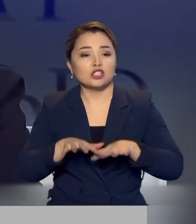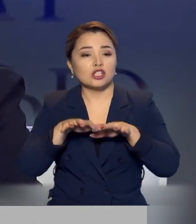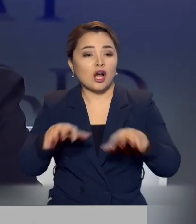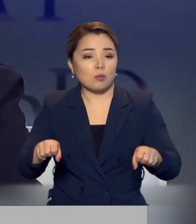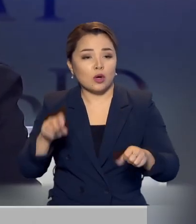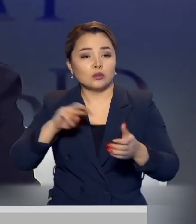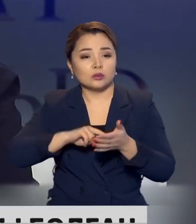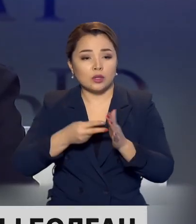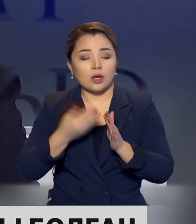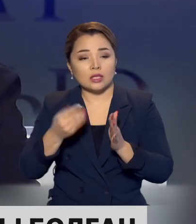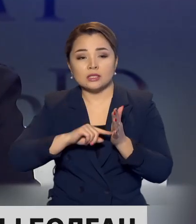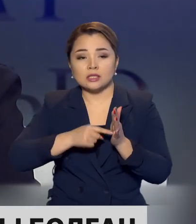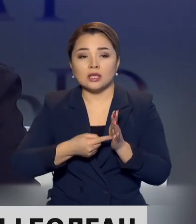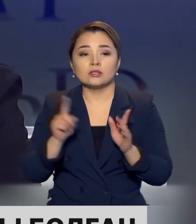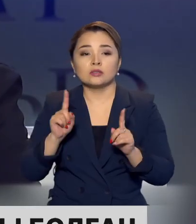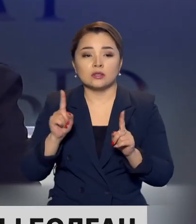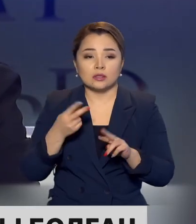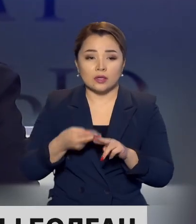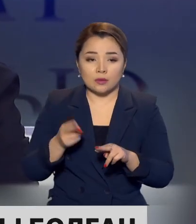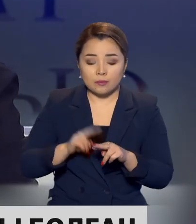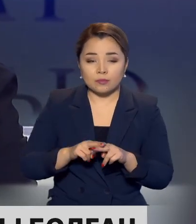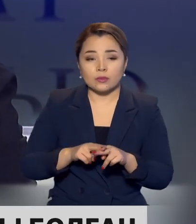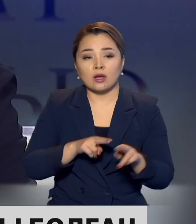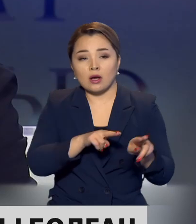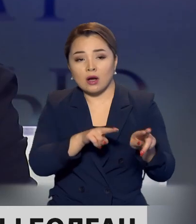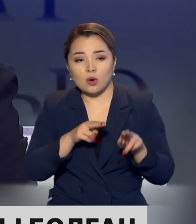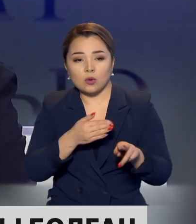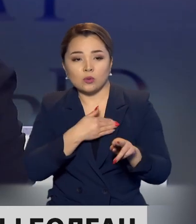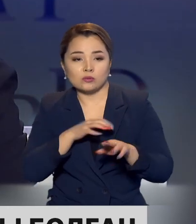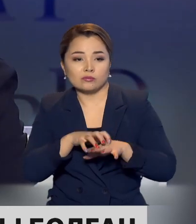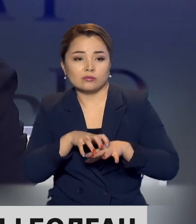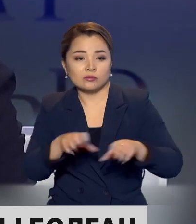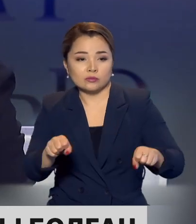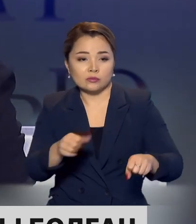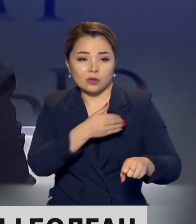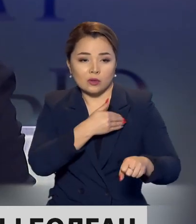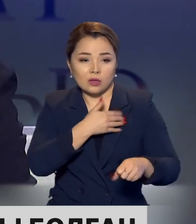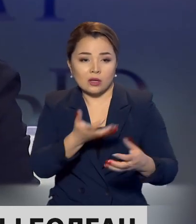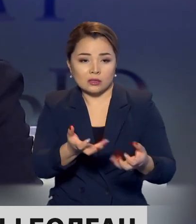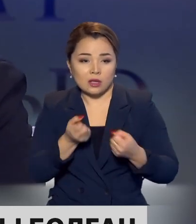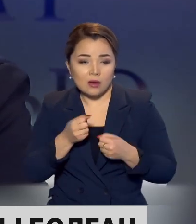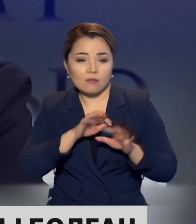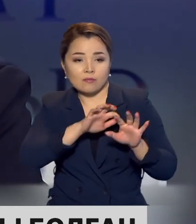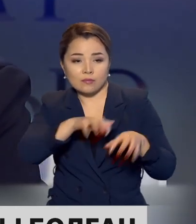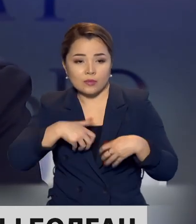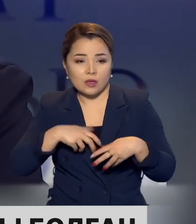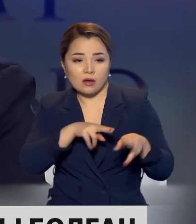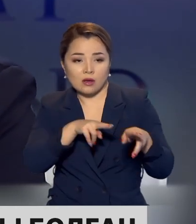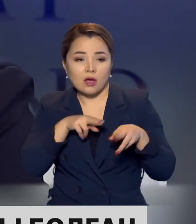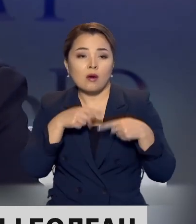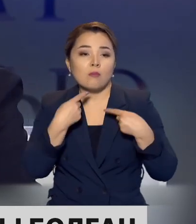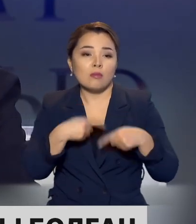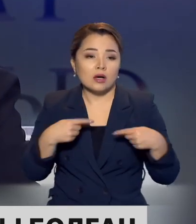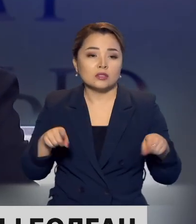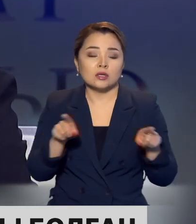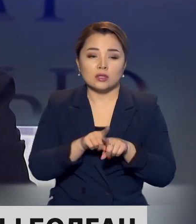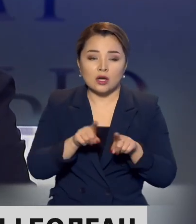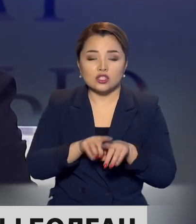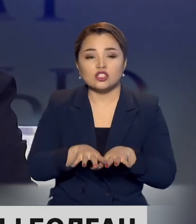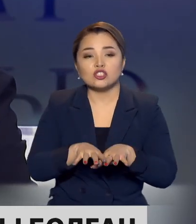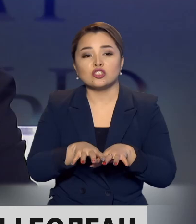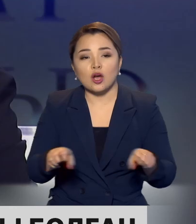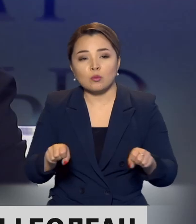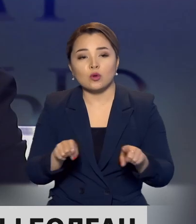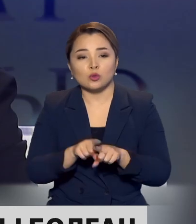жасау деген оның мақсаты не? Қару-жараққа ие болу. Қару-жараққа ие болып отырып, басқа да жаңағы